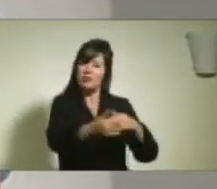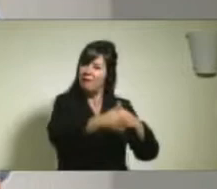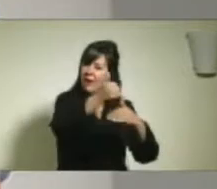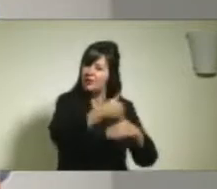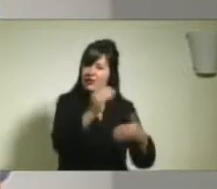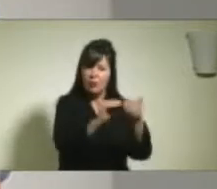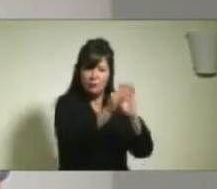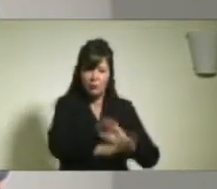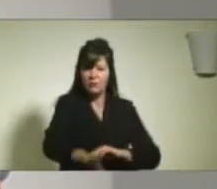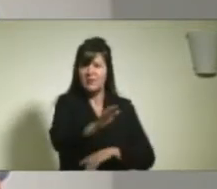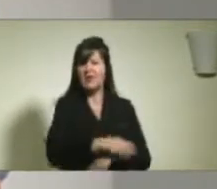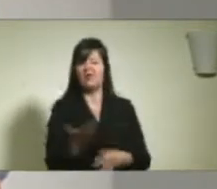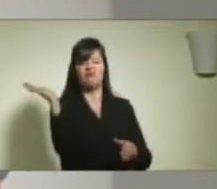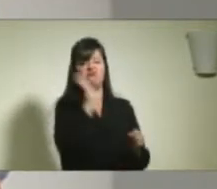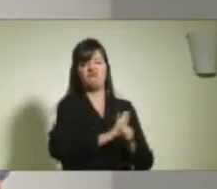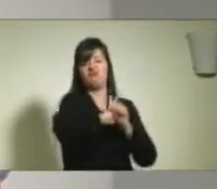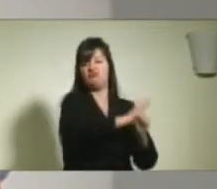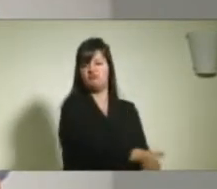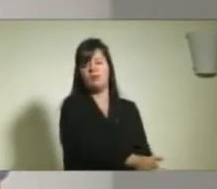ce conseiller municipal